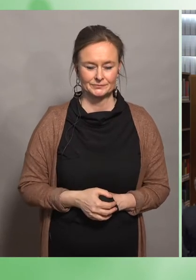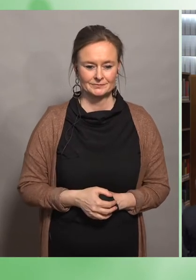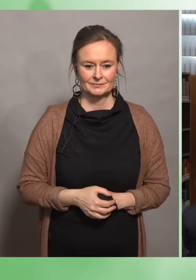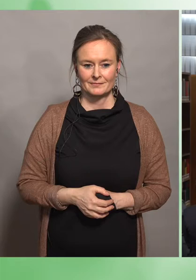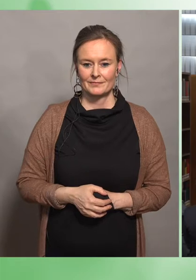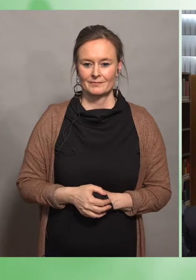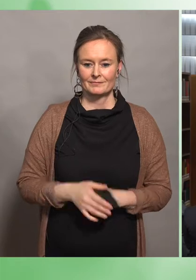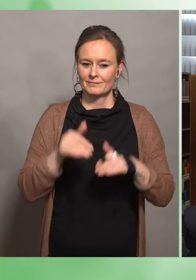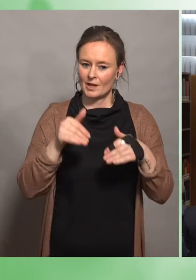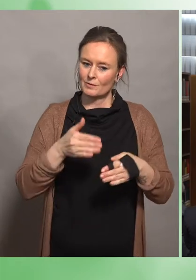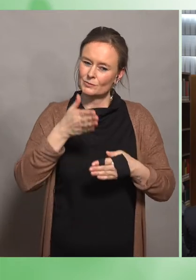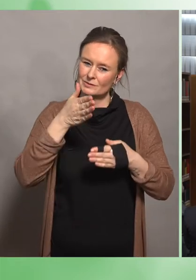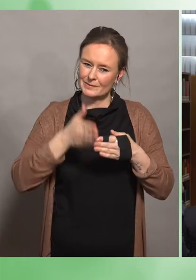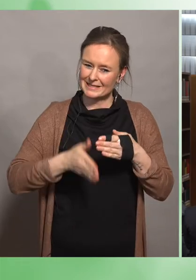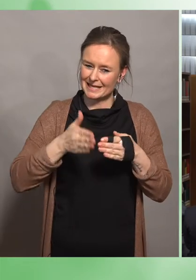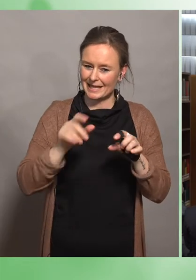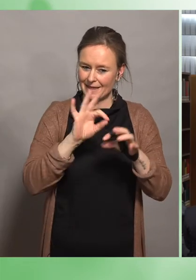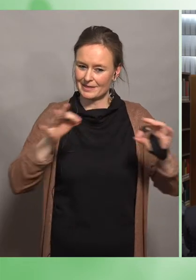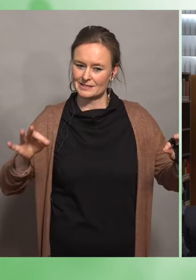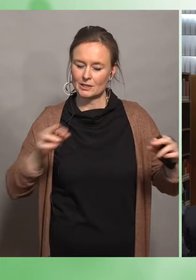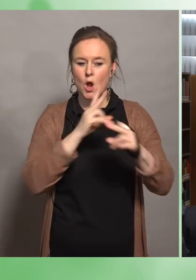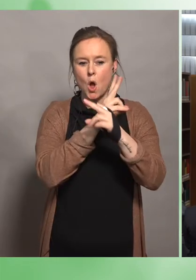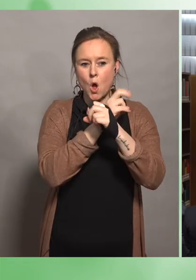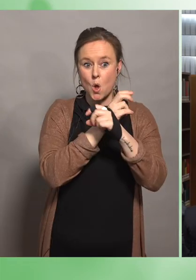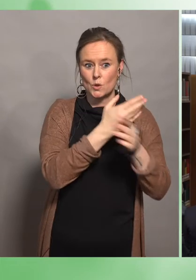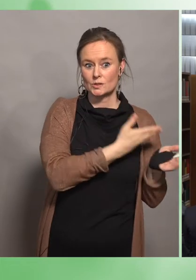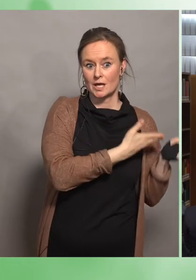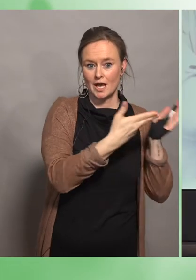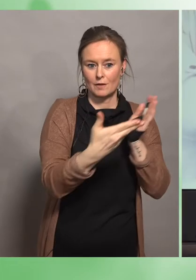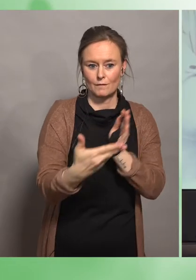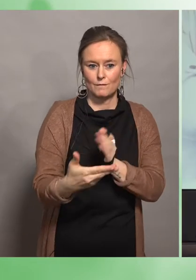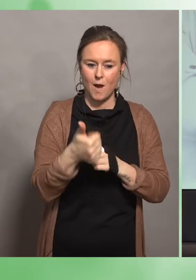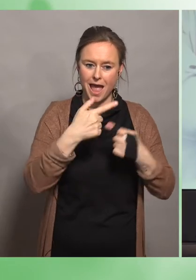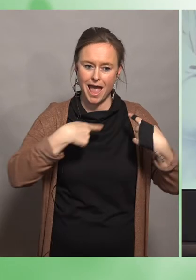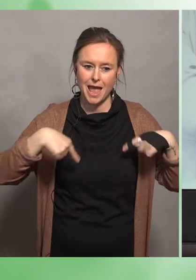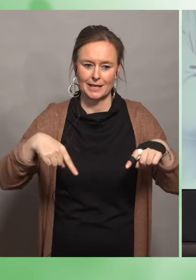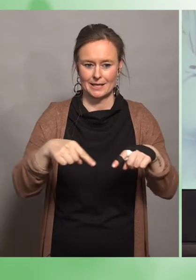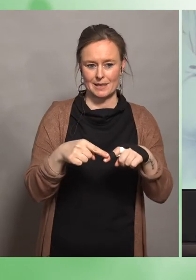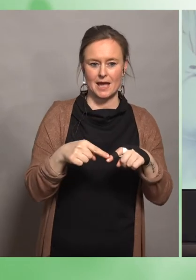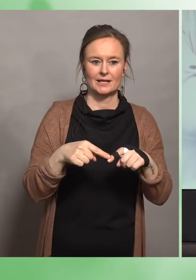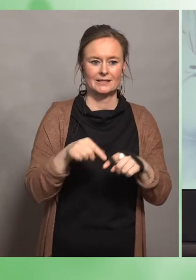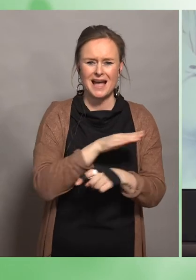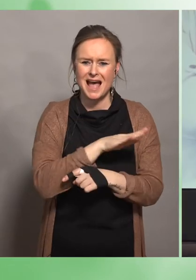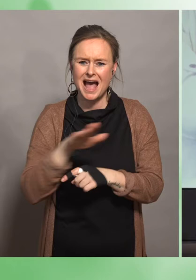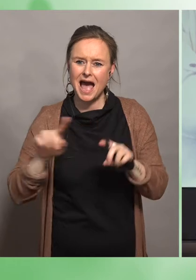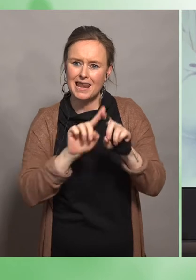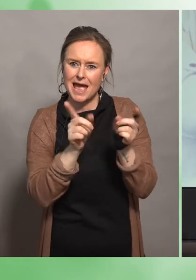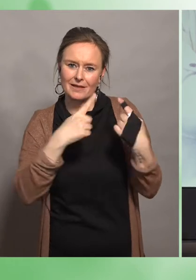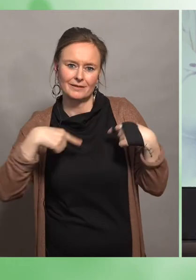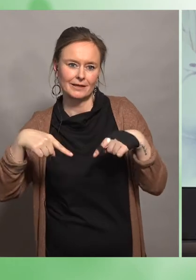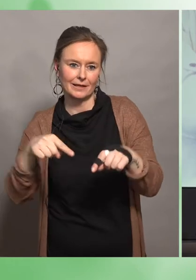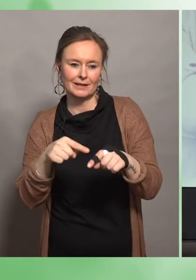Wow, ich muss den Schlusssatz nochmal aufgreifen. Österreich als Vorreiter, als ein Land, von dem sich alle anderen Länder was